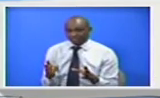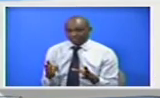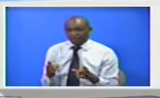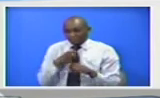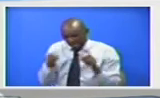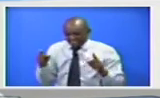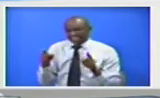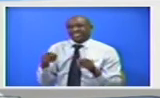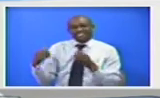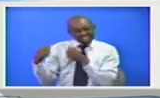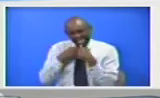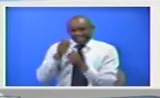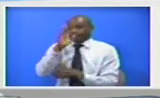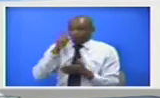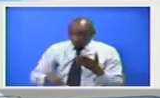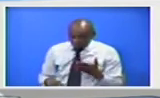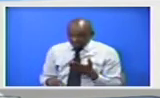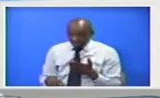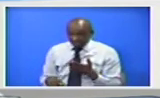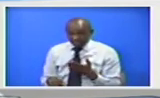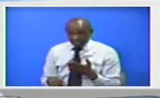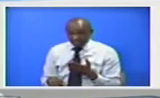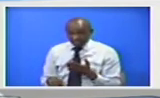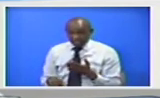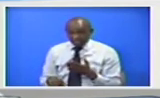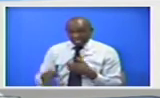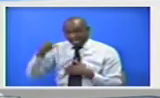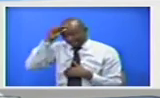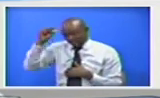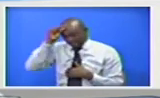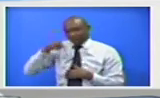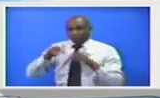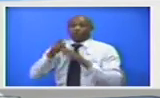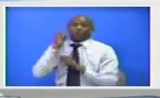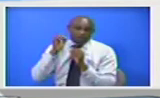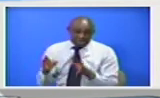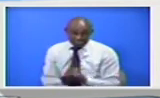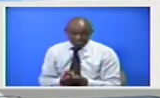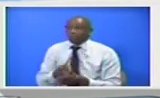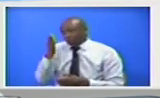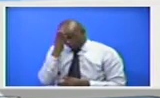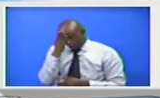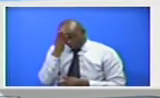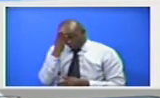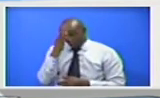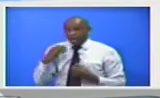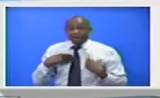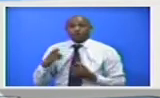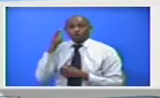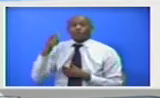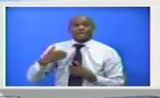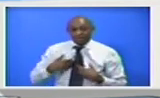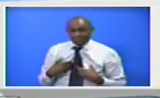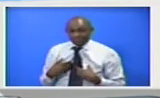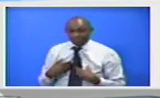upungufu wao umetokana zaidi na serikali kutofuata sheria. Kwa sababu unajua kuna ile sheria tunaita